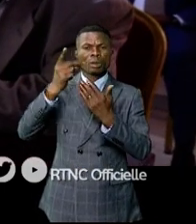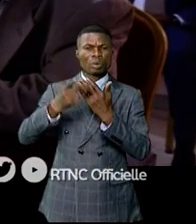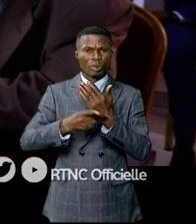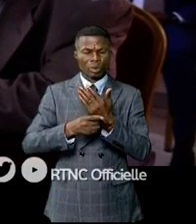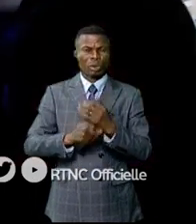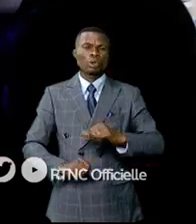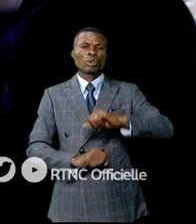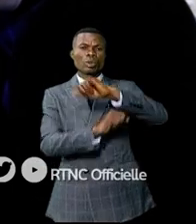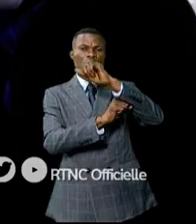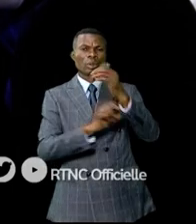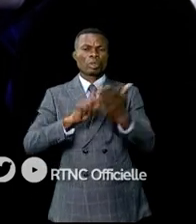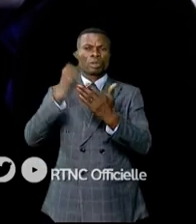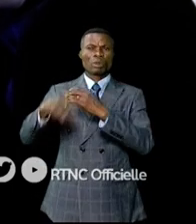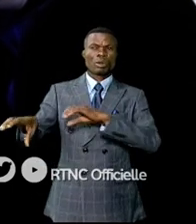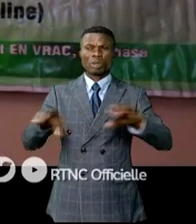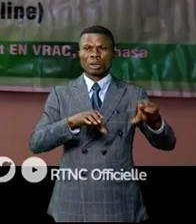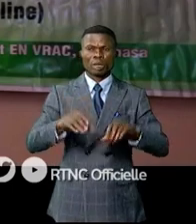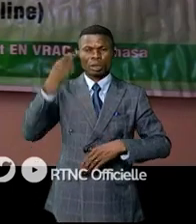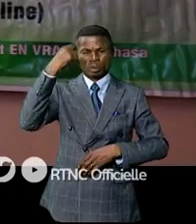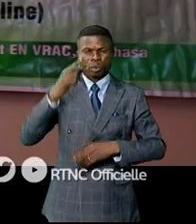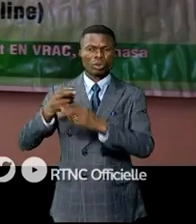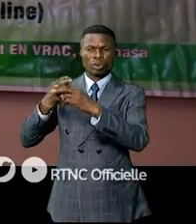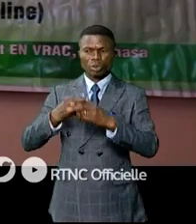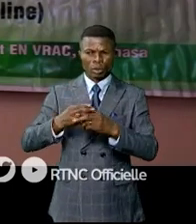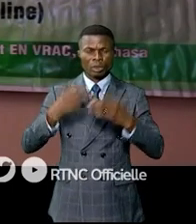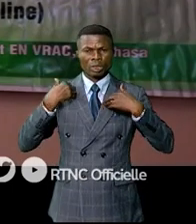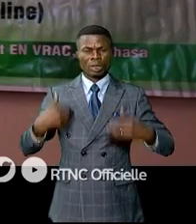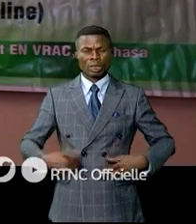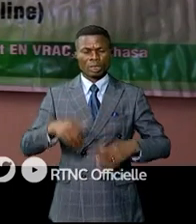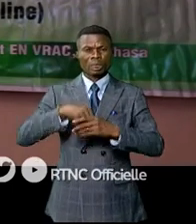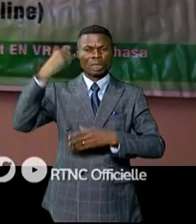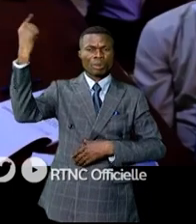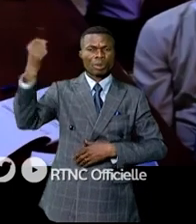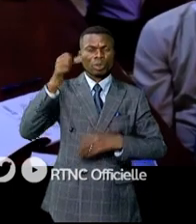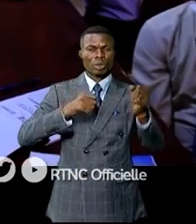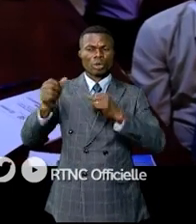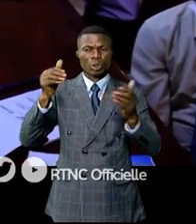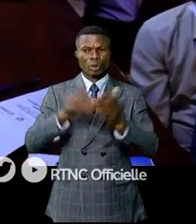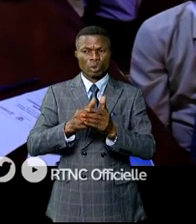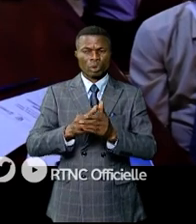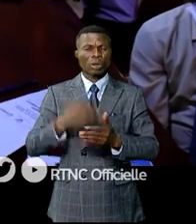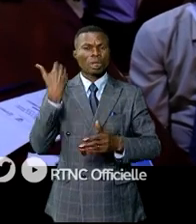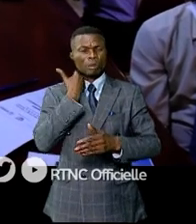du soutien au programme d'action pour la sécurité sanitaire mondiale dans la lutte contre